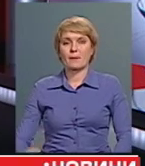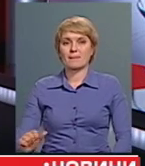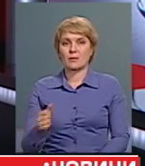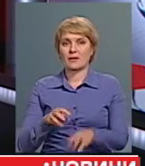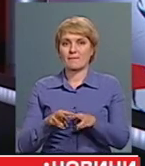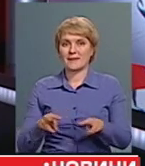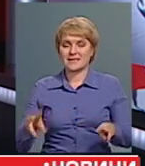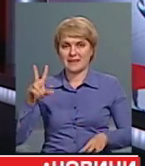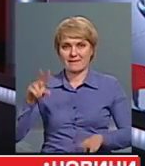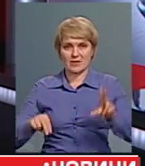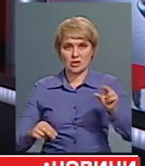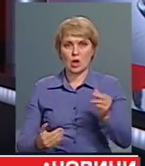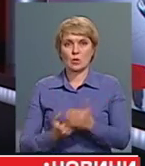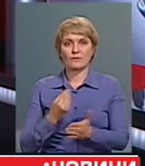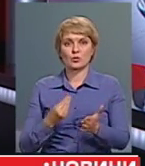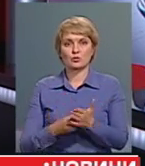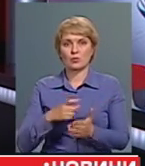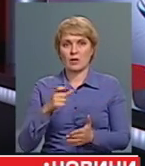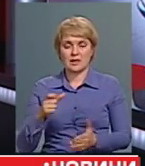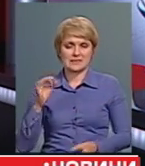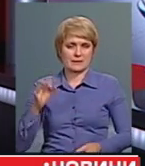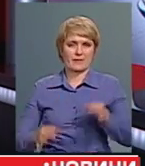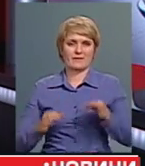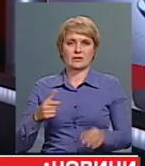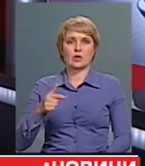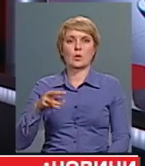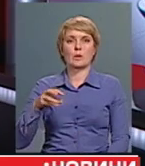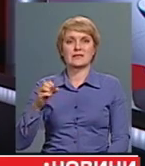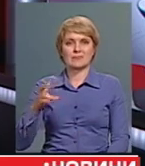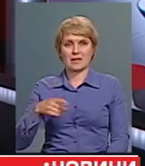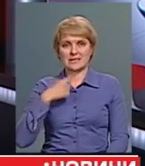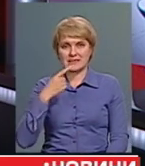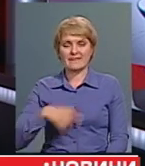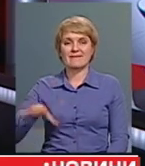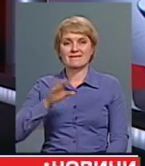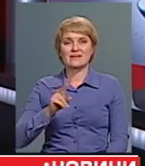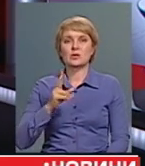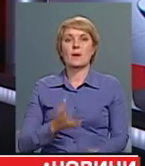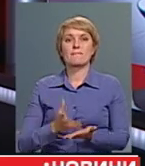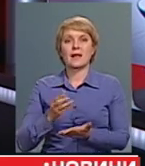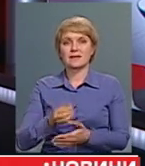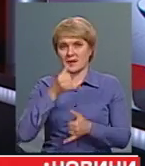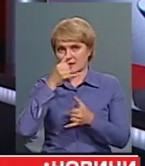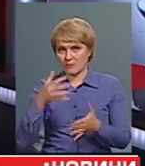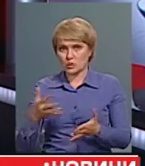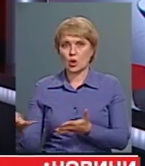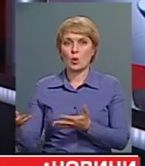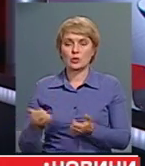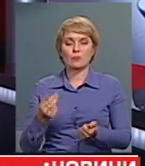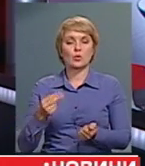Прем'єр-міністр вважає нову ціну на газ абсолютно справедливою. Володимир Гройсман запевнив, що всі, хто платити не може, отримують